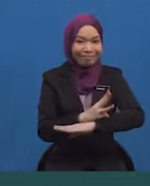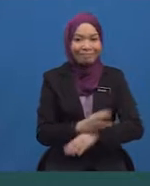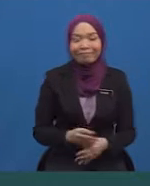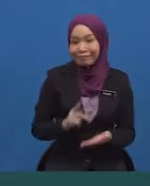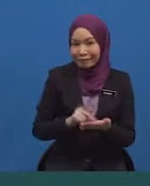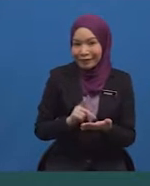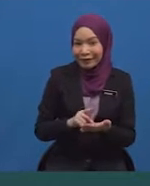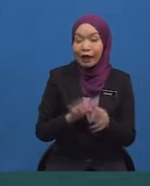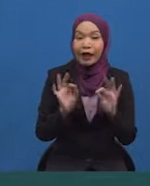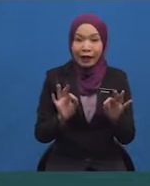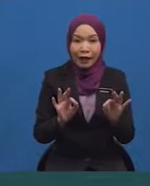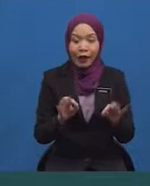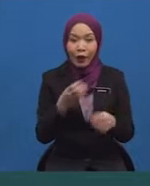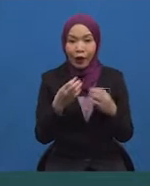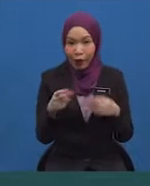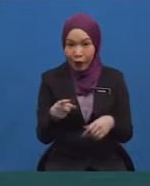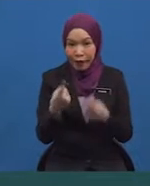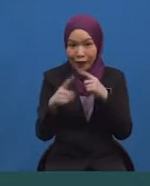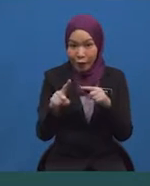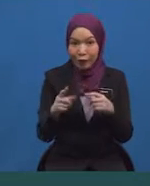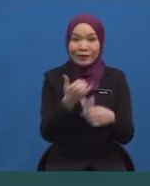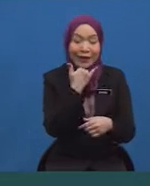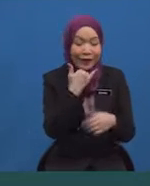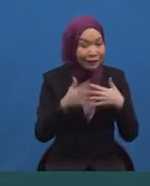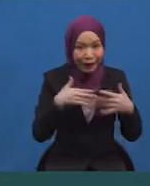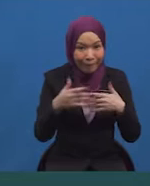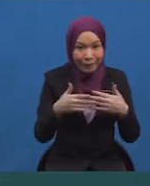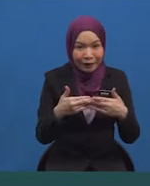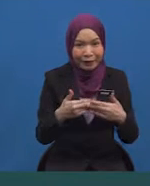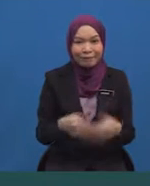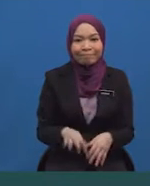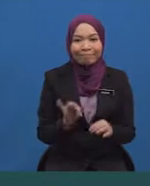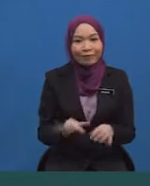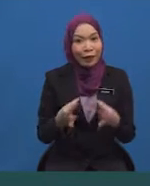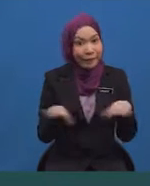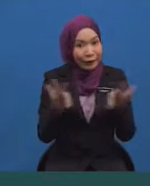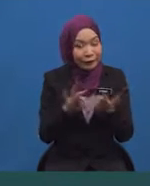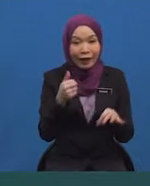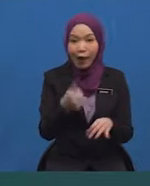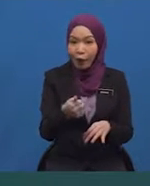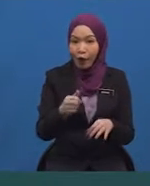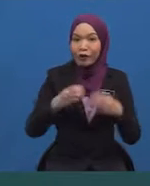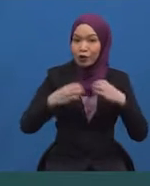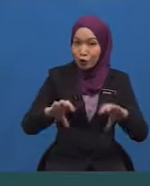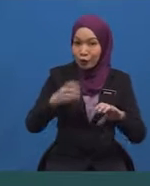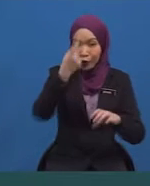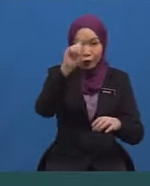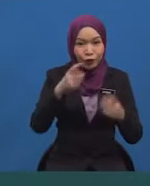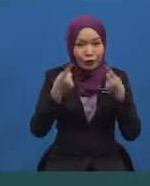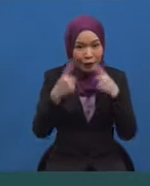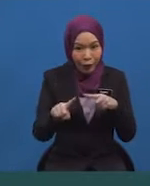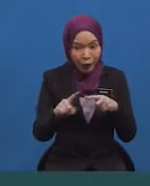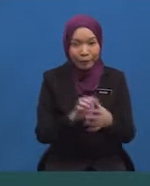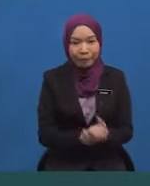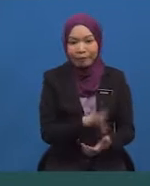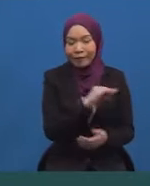pengiraan, tidak apa. Yang penting anda cuba dan faham cara pengiraan. Anda boleh menggunakan